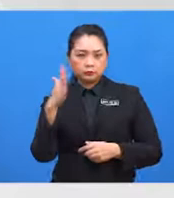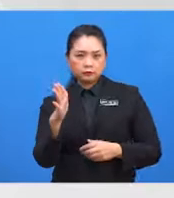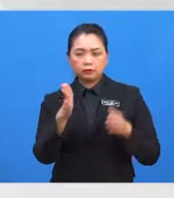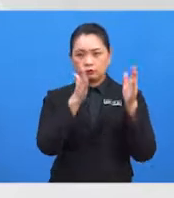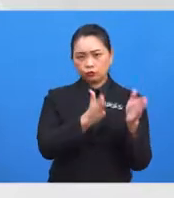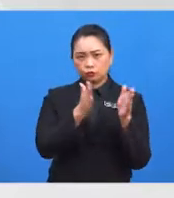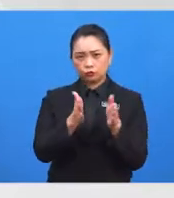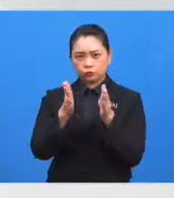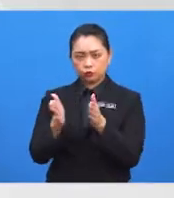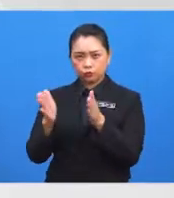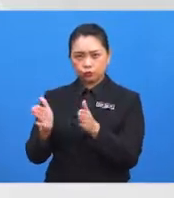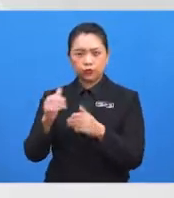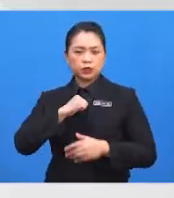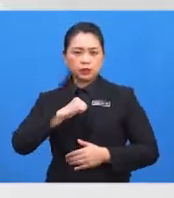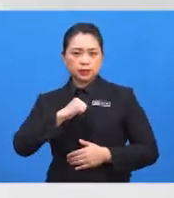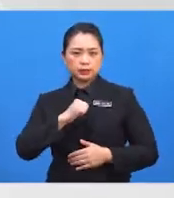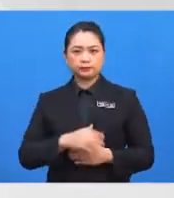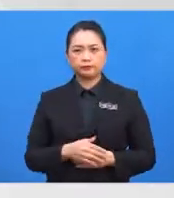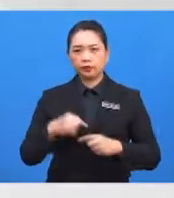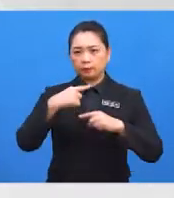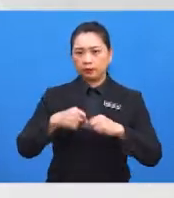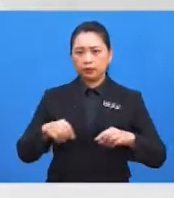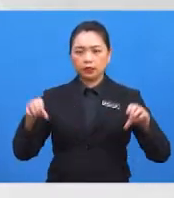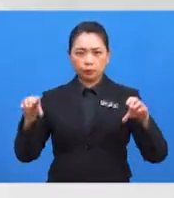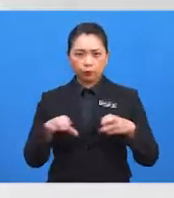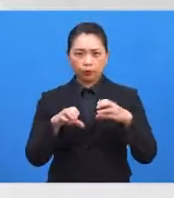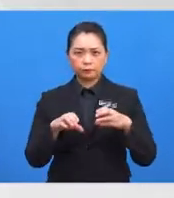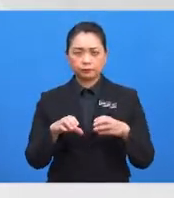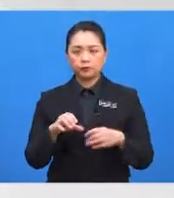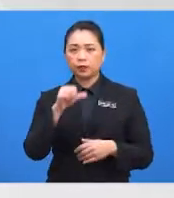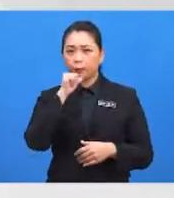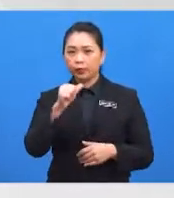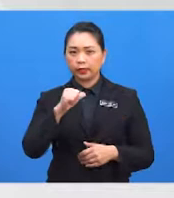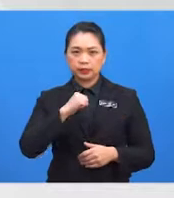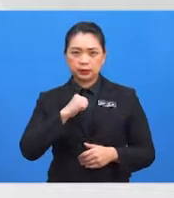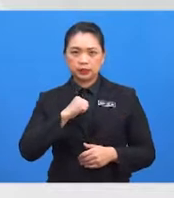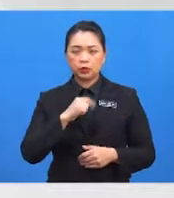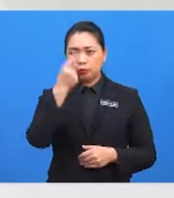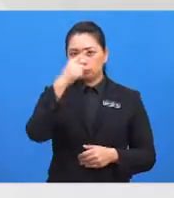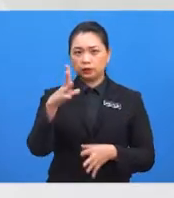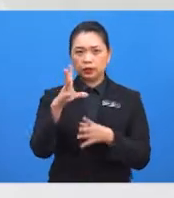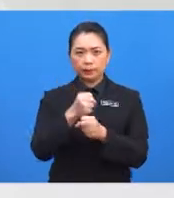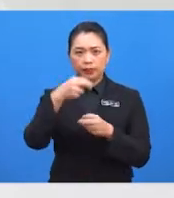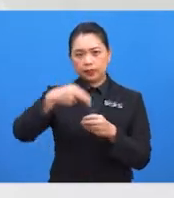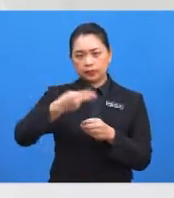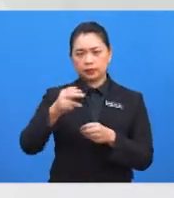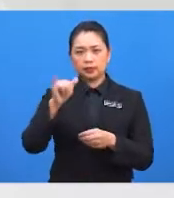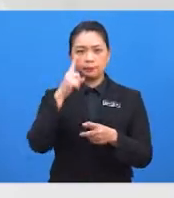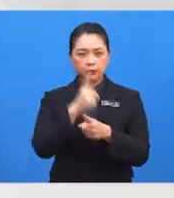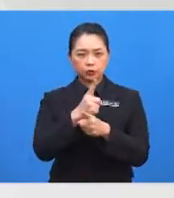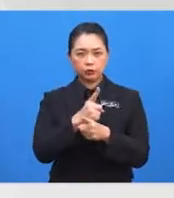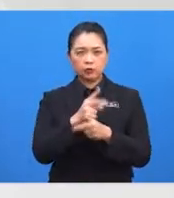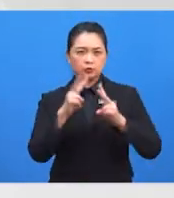Apabila membuat alignment sendiri yang bukan secara automatik, untuk mendapatkan hasil yang betul agak